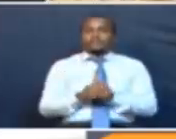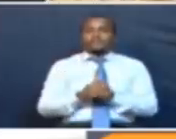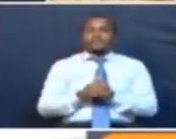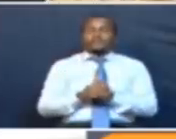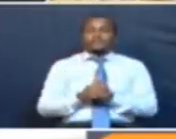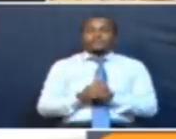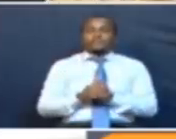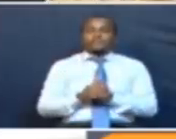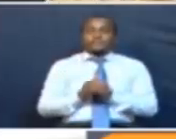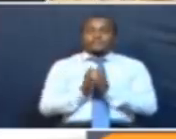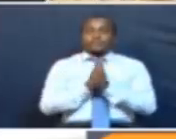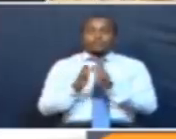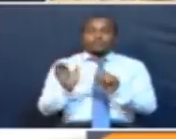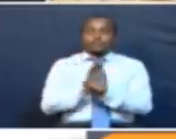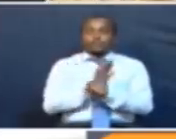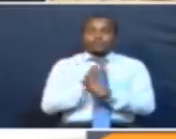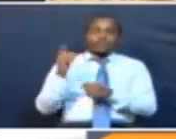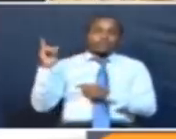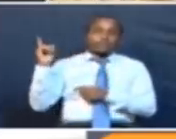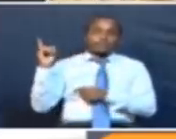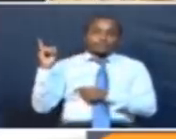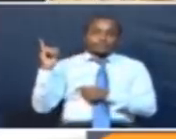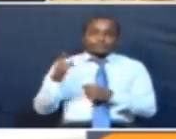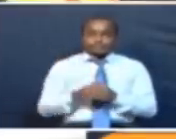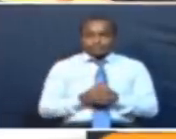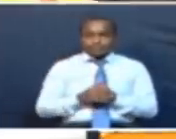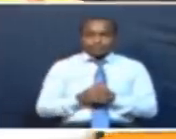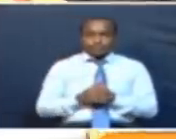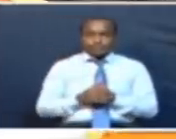Steven Leto anatupasha kwa kina taarifa hiyo.